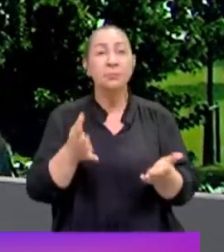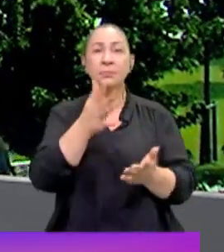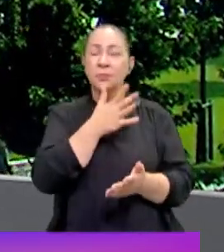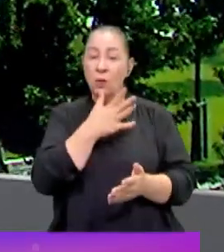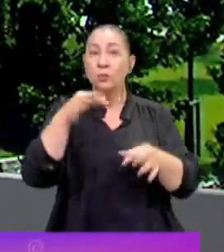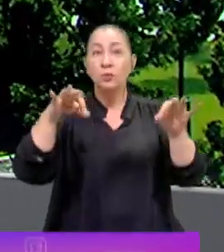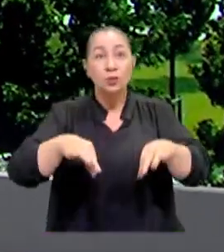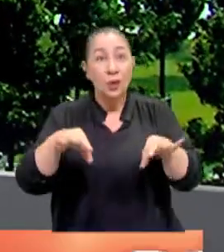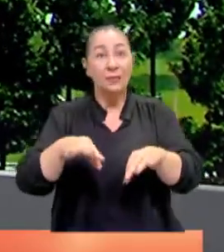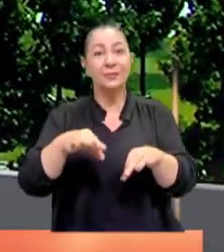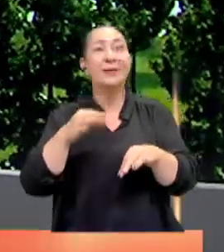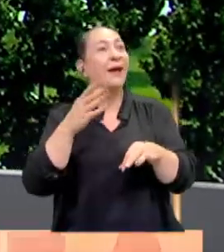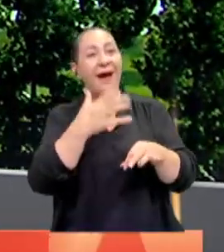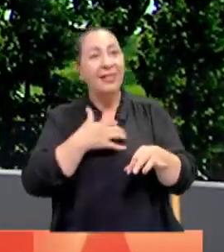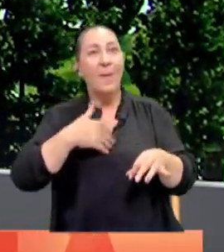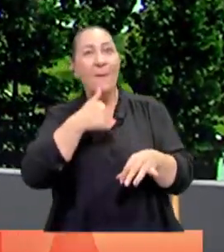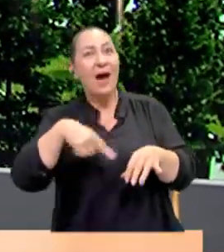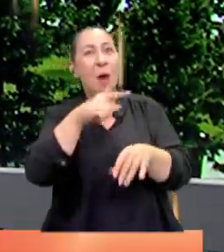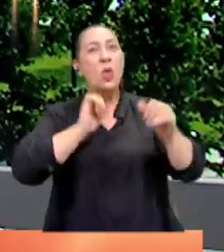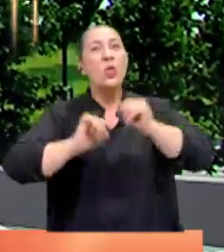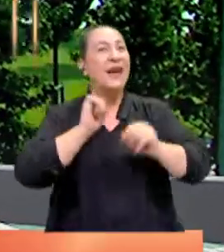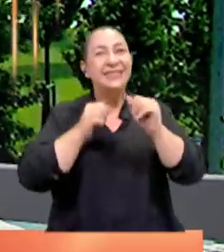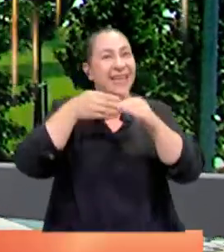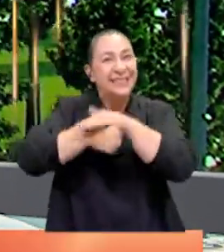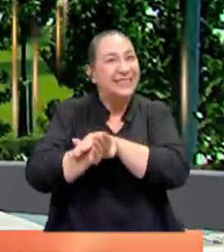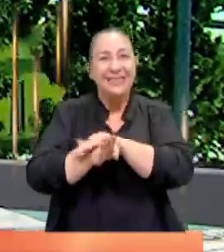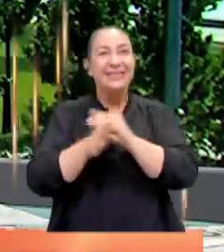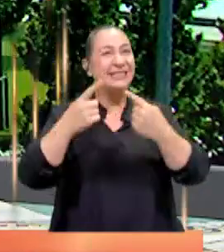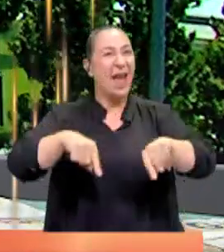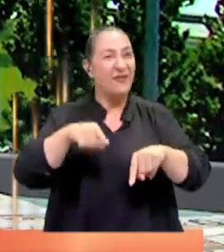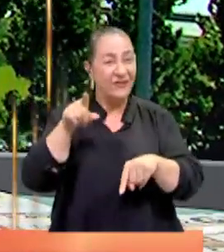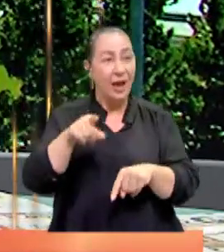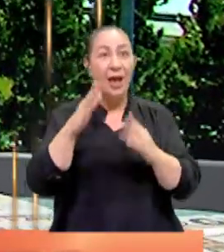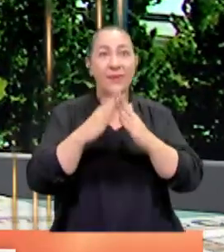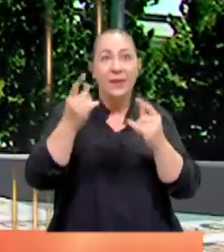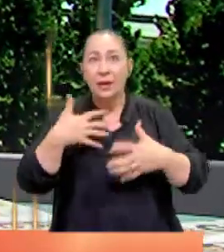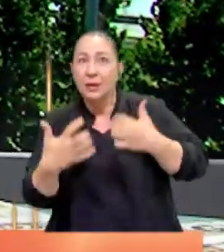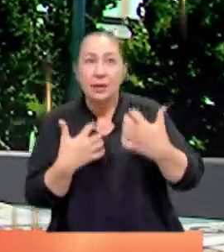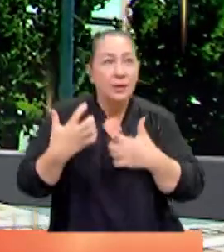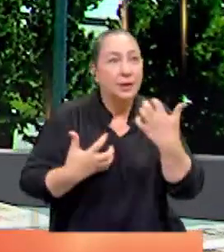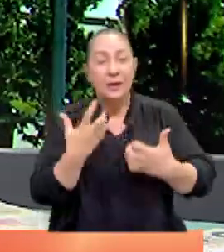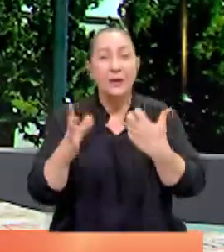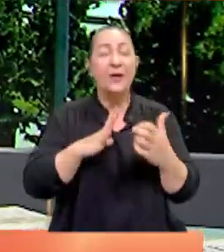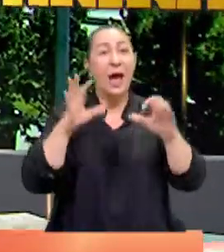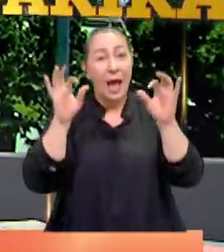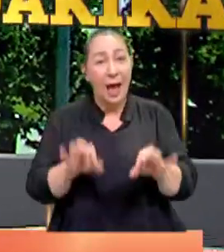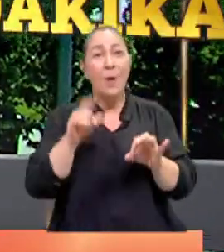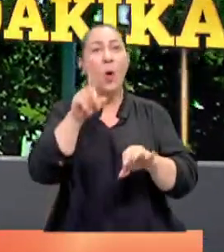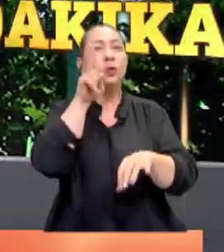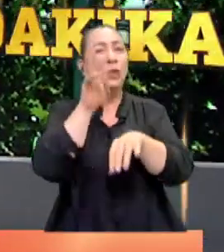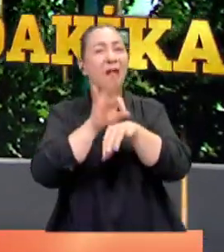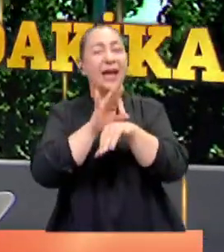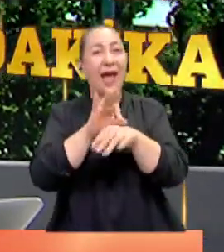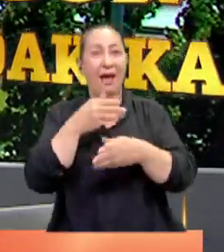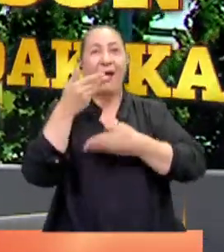Biliyorum şu anda velilerin, üniversite sınavına girmiş çocukların evlerinde bir telaş söz konusu. Hemen biz de o son dakikayı